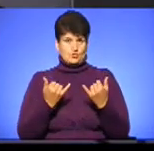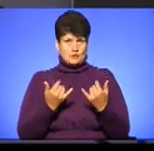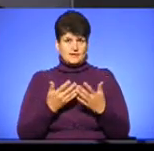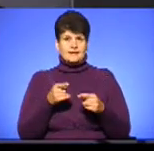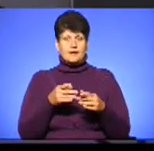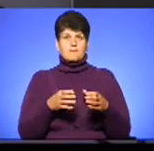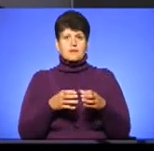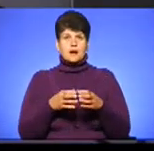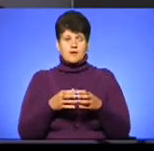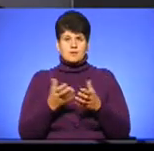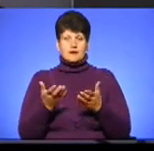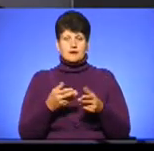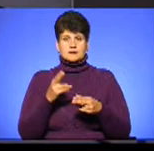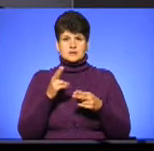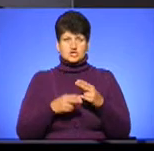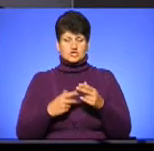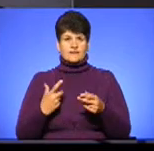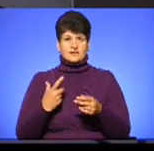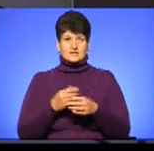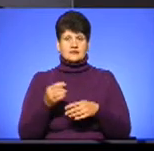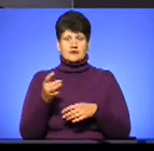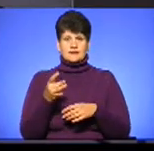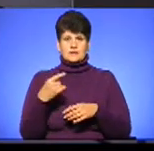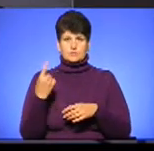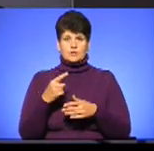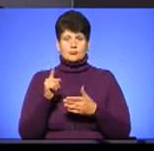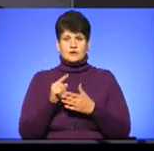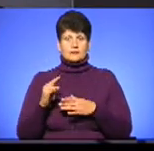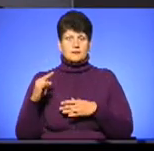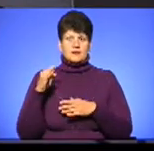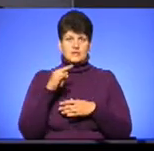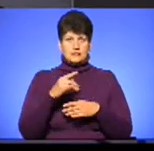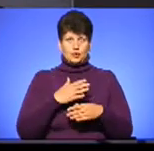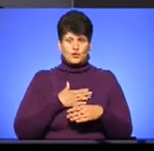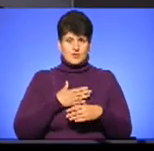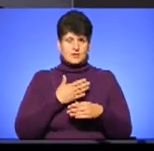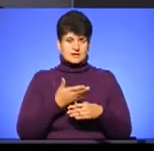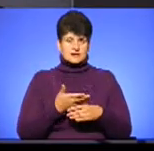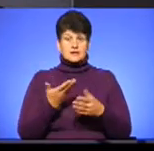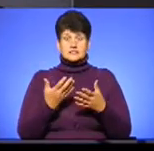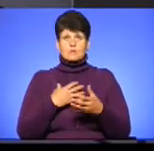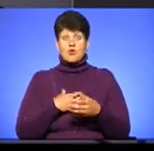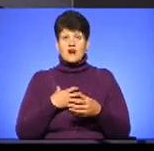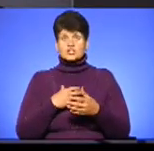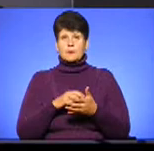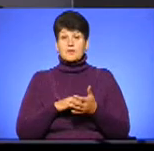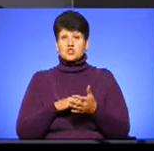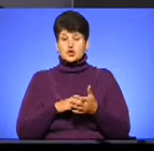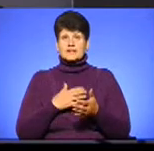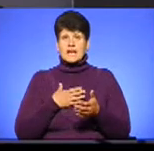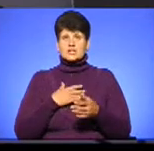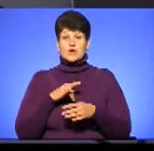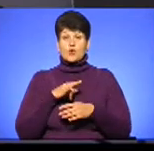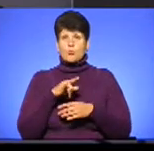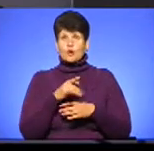бригада, яка завершила вакцинацію в Рівненській області, мала прилітати до нас. Але, очевидно, з поважних причин наш аеропорт